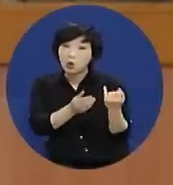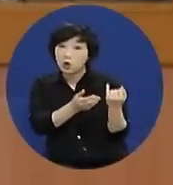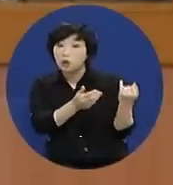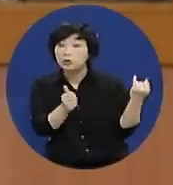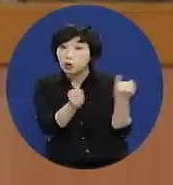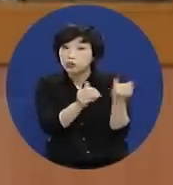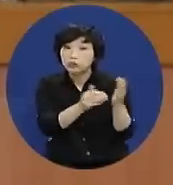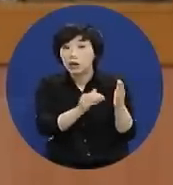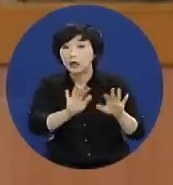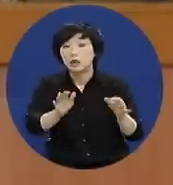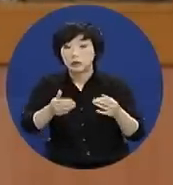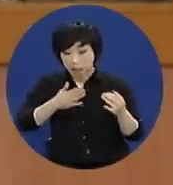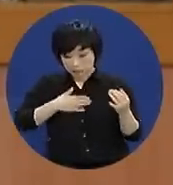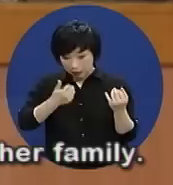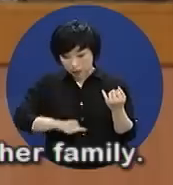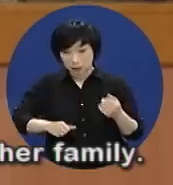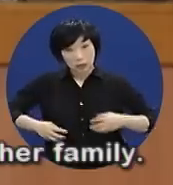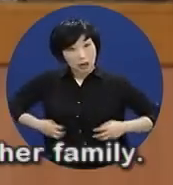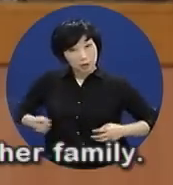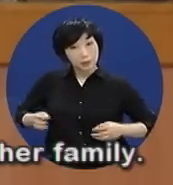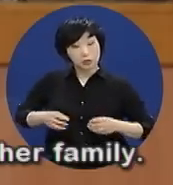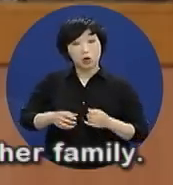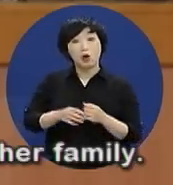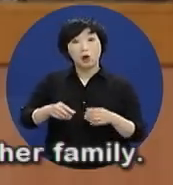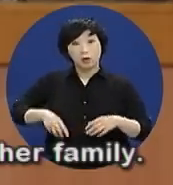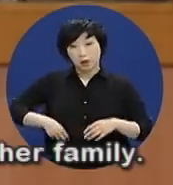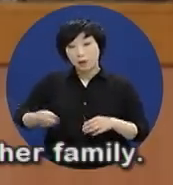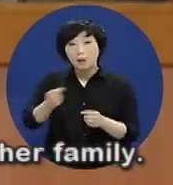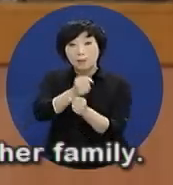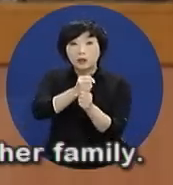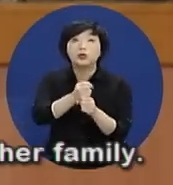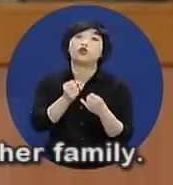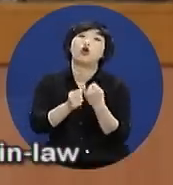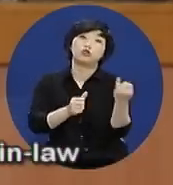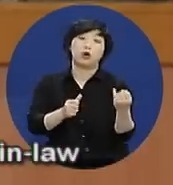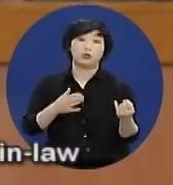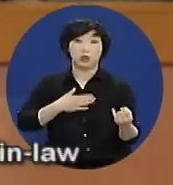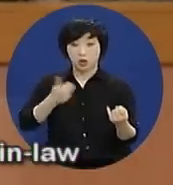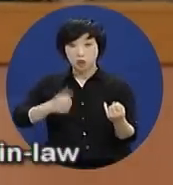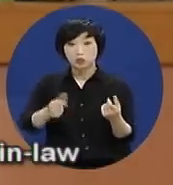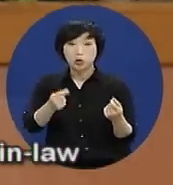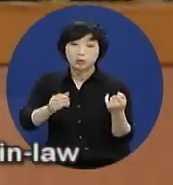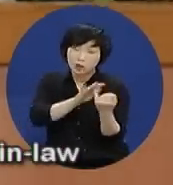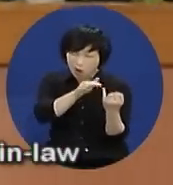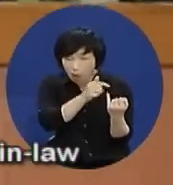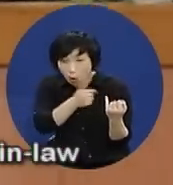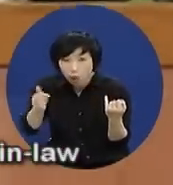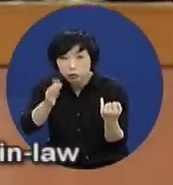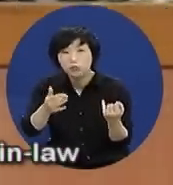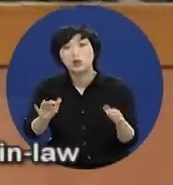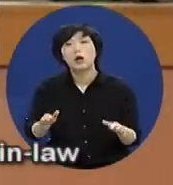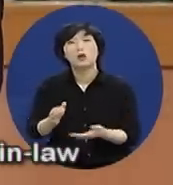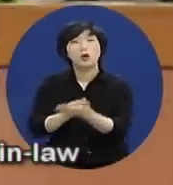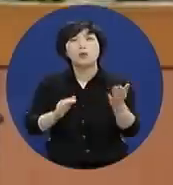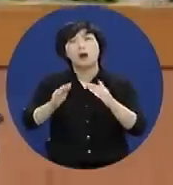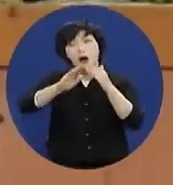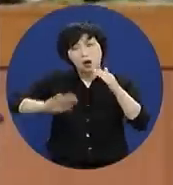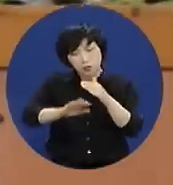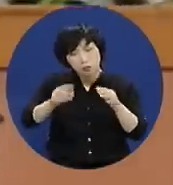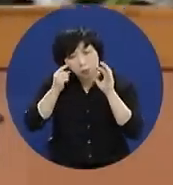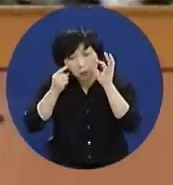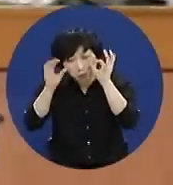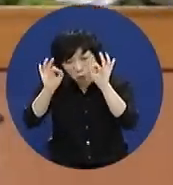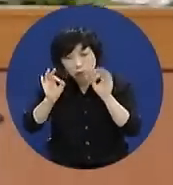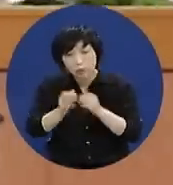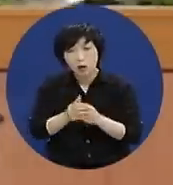で嫁はのからたでは骨というです